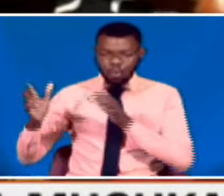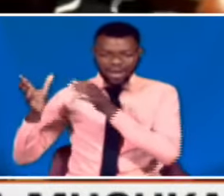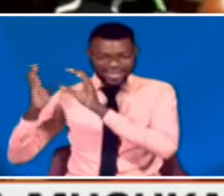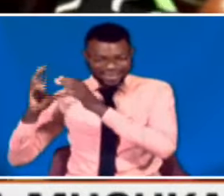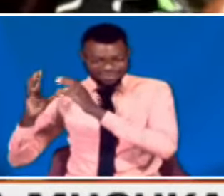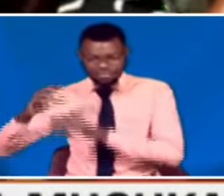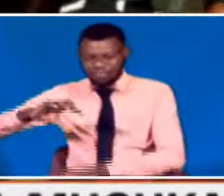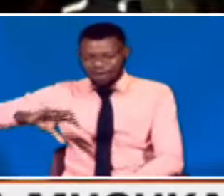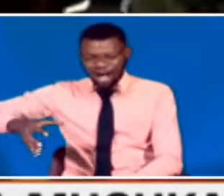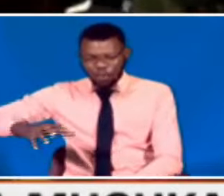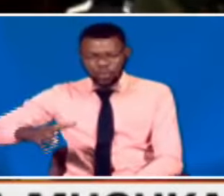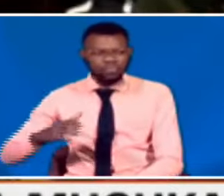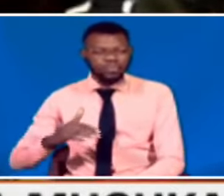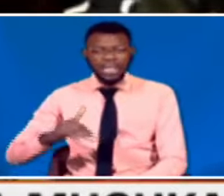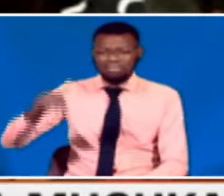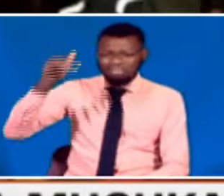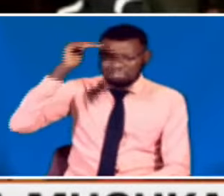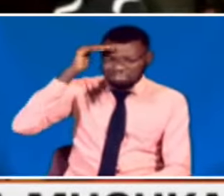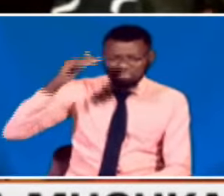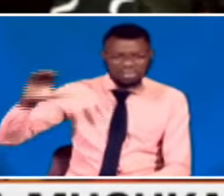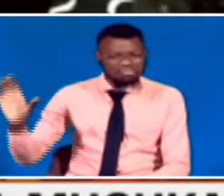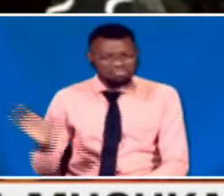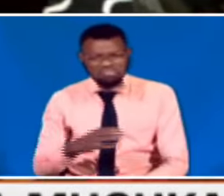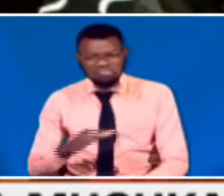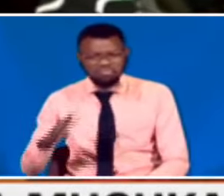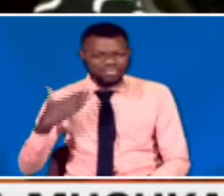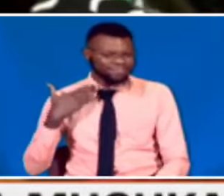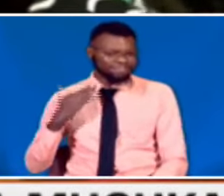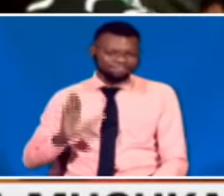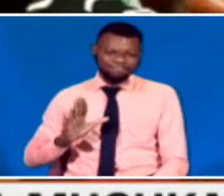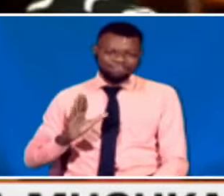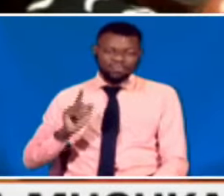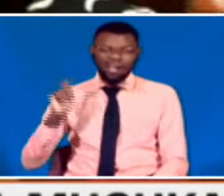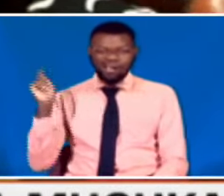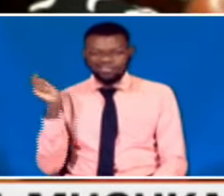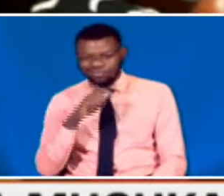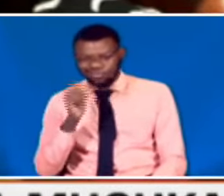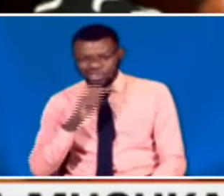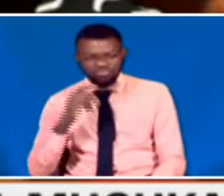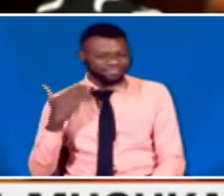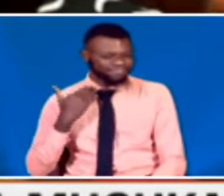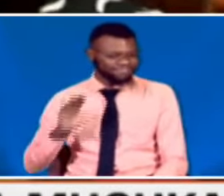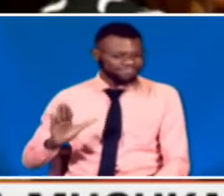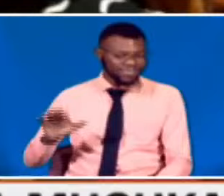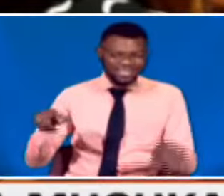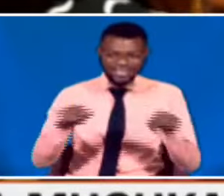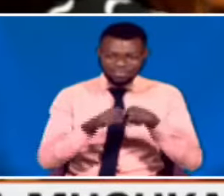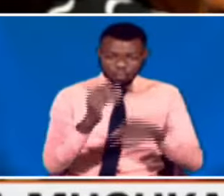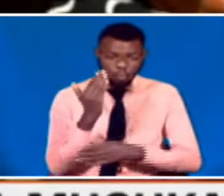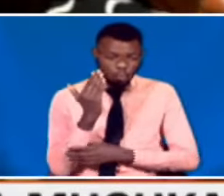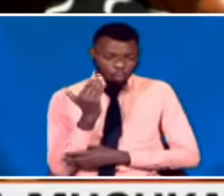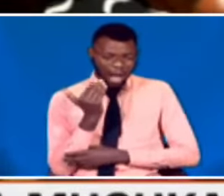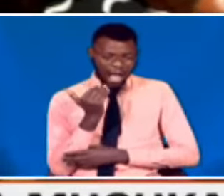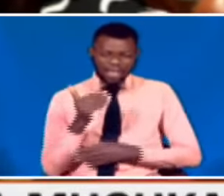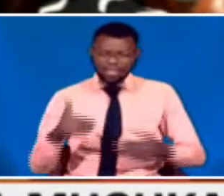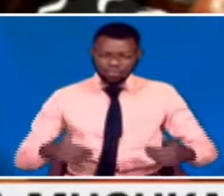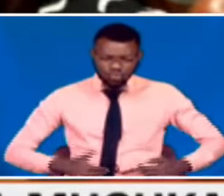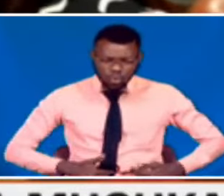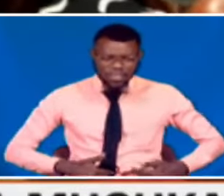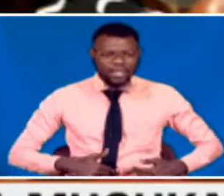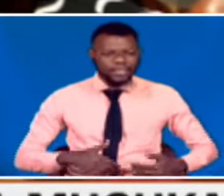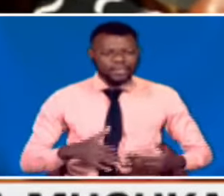tumesema hatutaki ulevi katika miji yetu. Hatutaki muguka. Kwa sababu muguka tumeona ile hasara vijana wetu